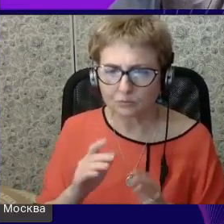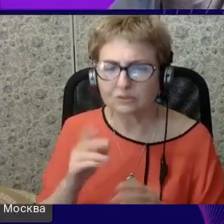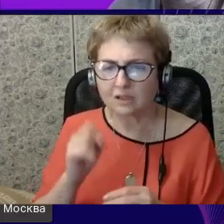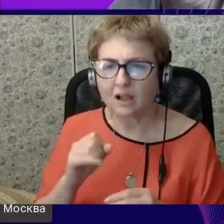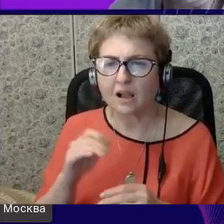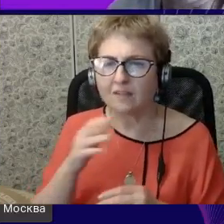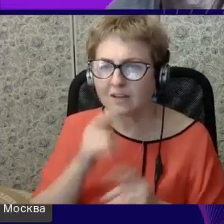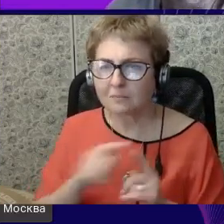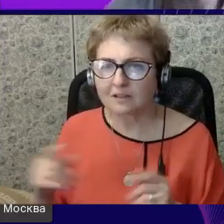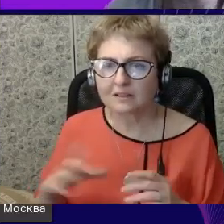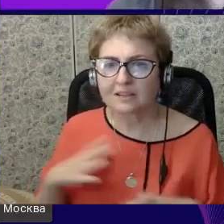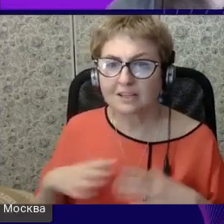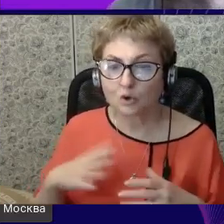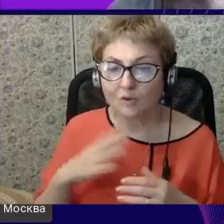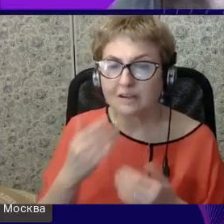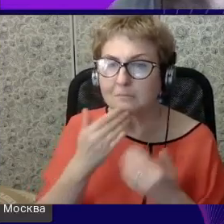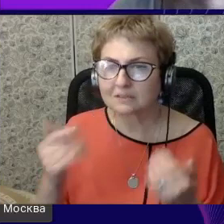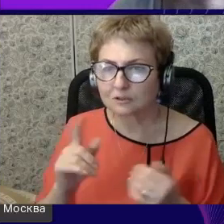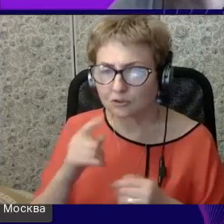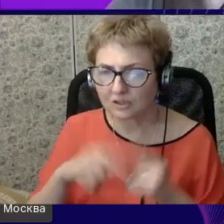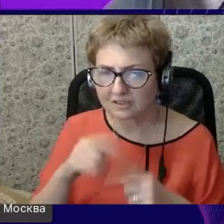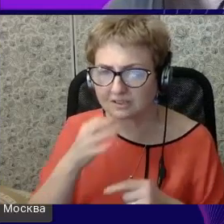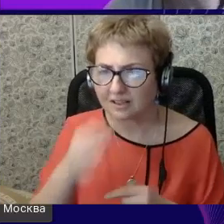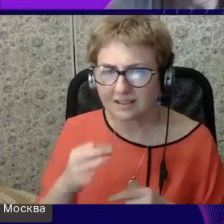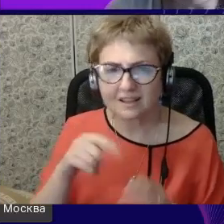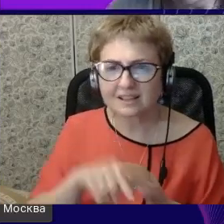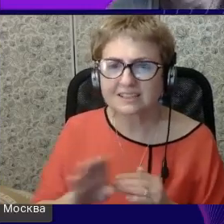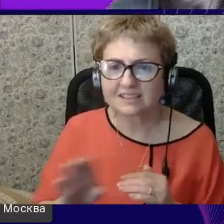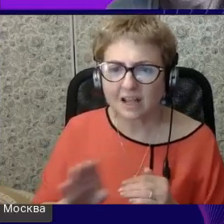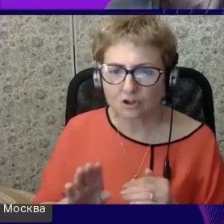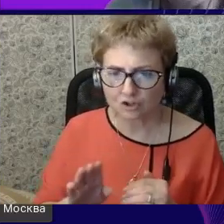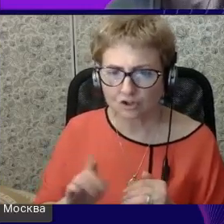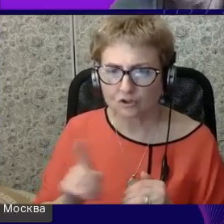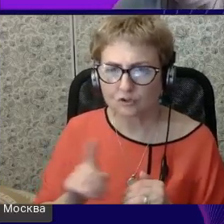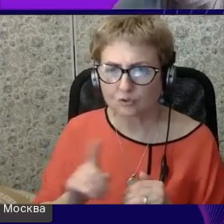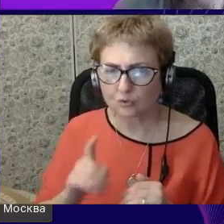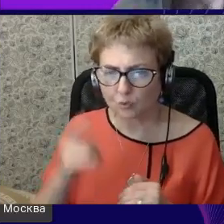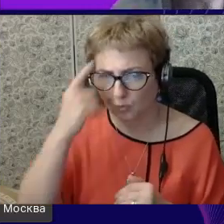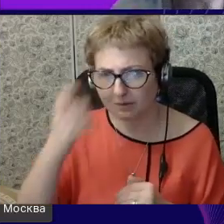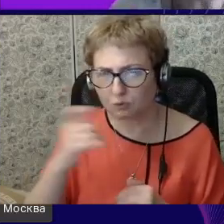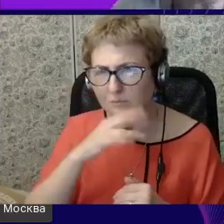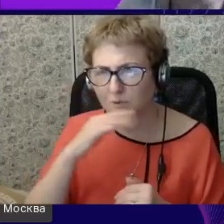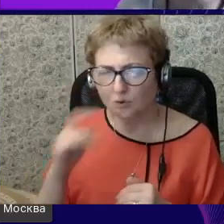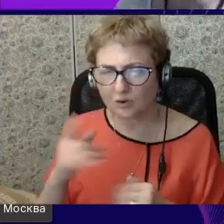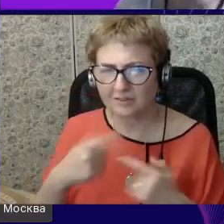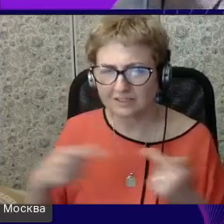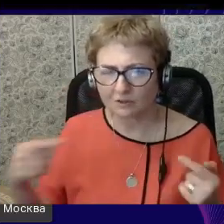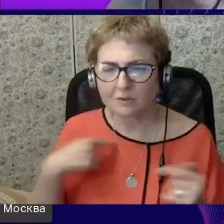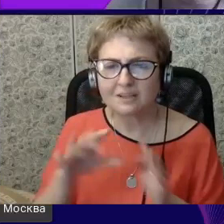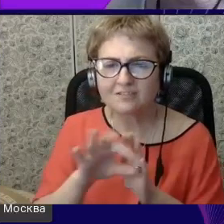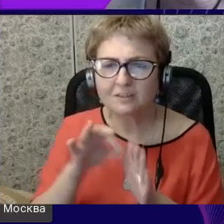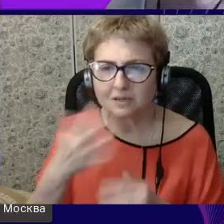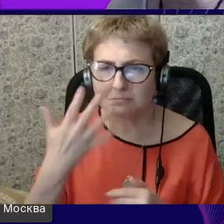в том числе замкнут на график тренировок. И последнее, что упомянули родители, вот, это не значит,